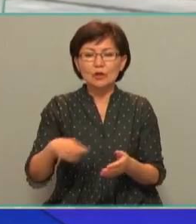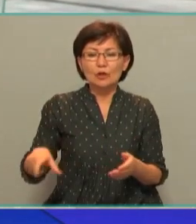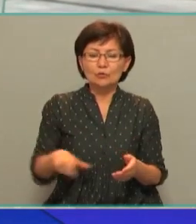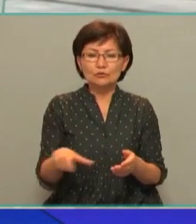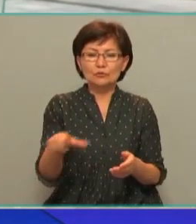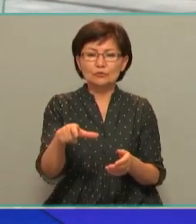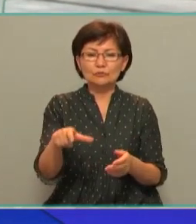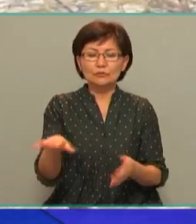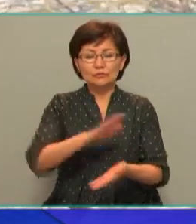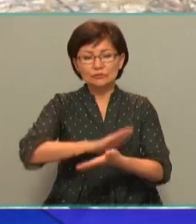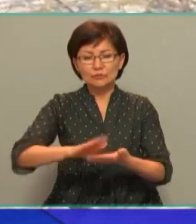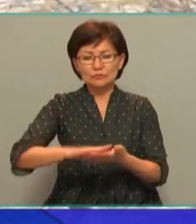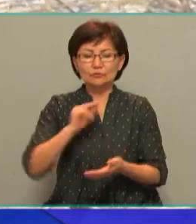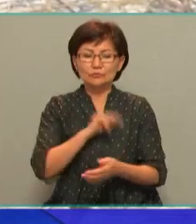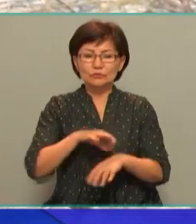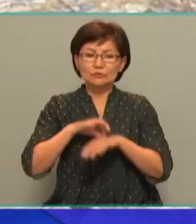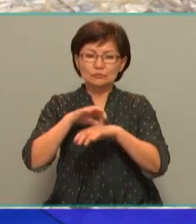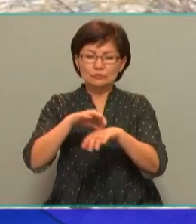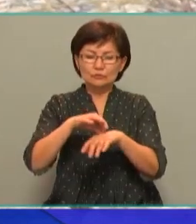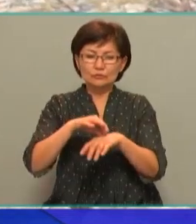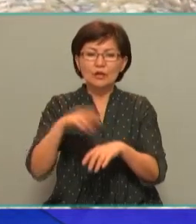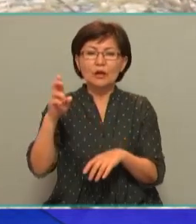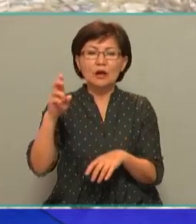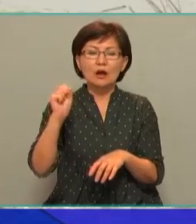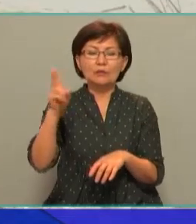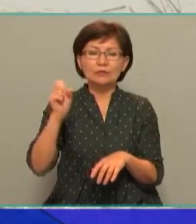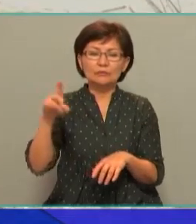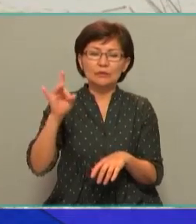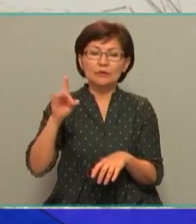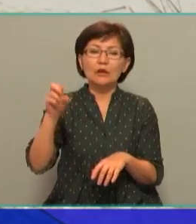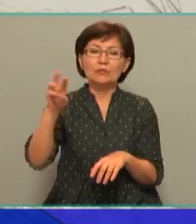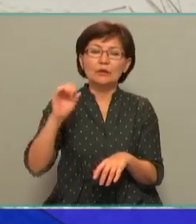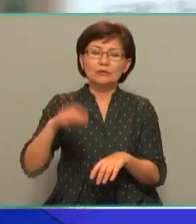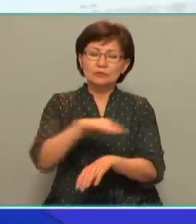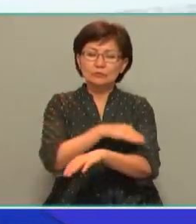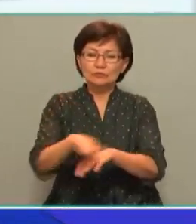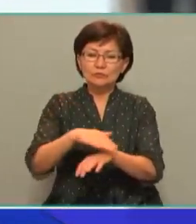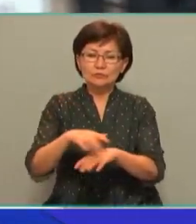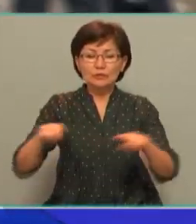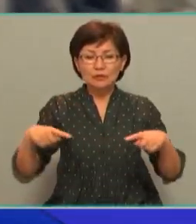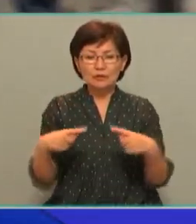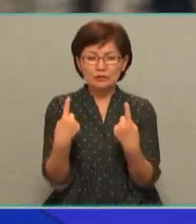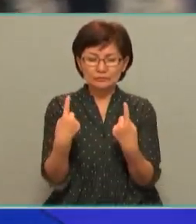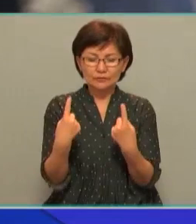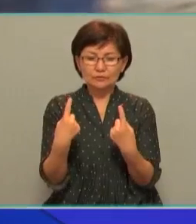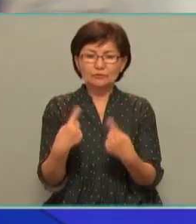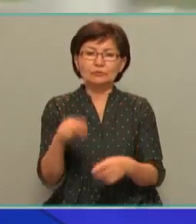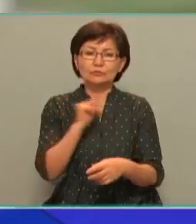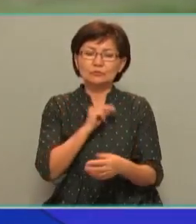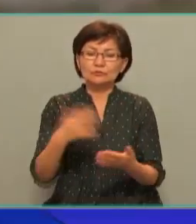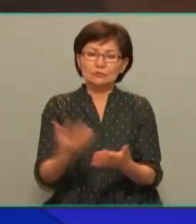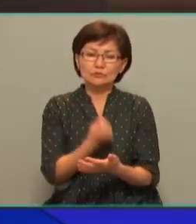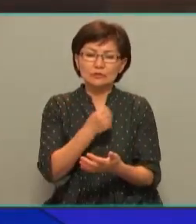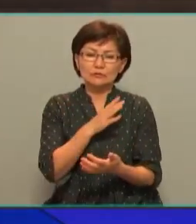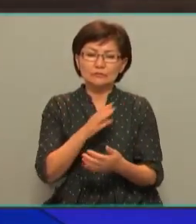аумағына абаттандыру жұмыстары жүргізілуде. Қабанбай Батыр көшесі бойындағы көп қабатты үйлердің қасбетін қалпына келтіруді қолға алды.